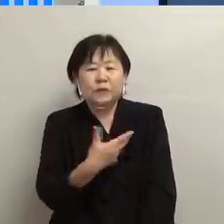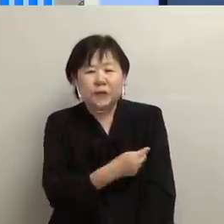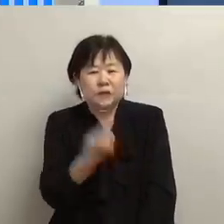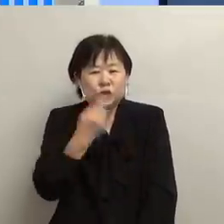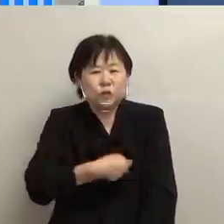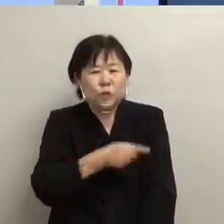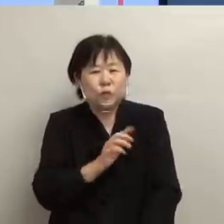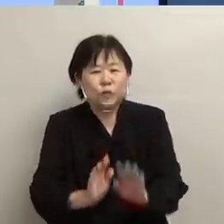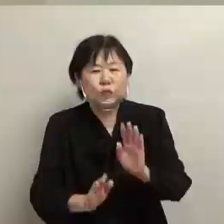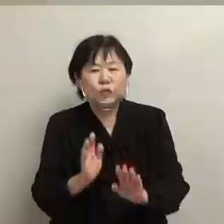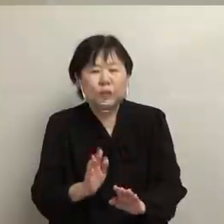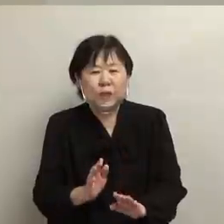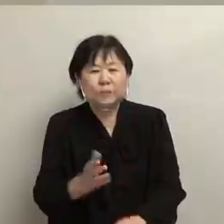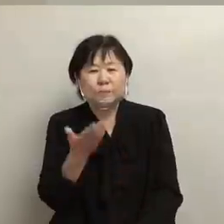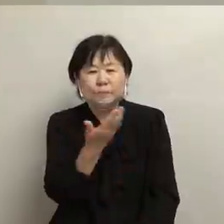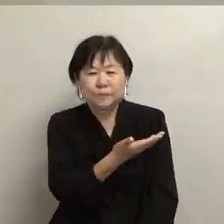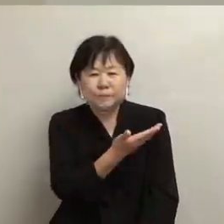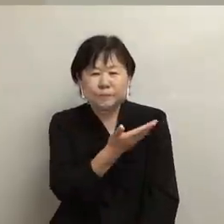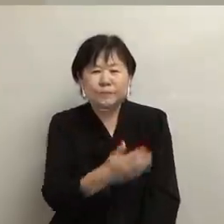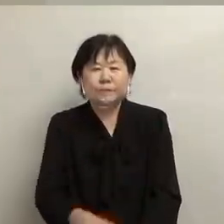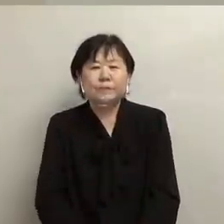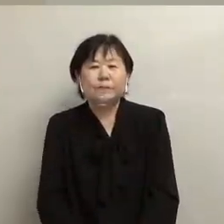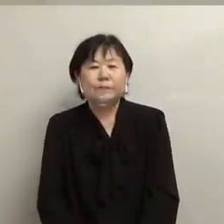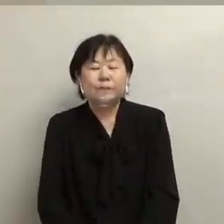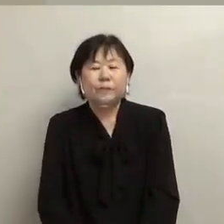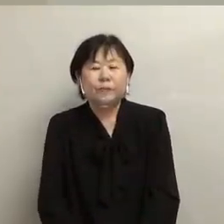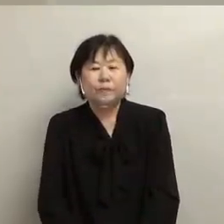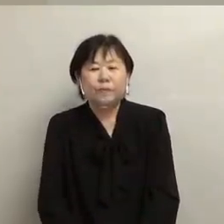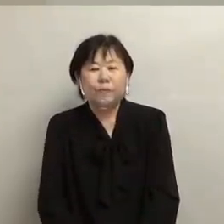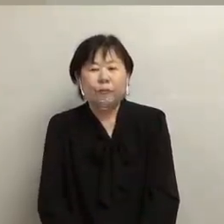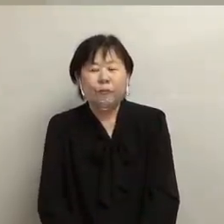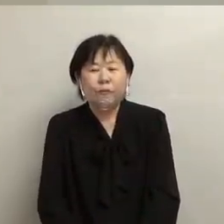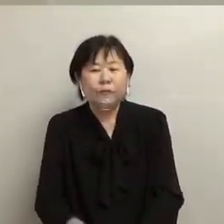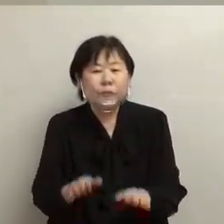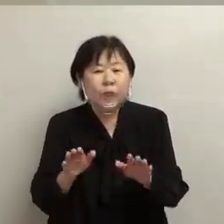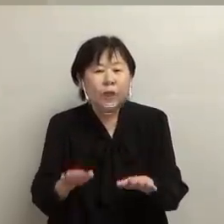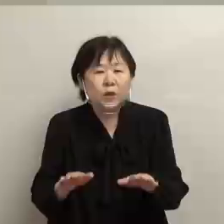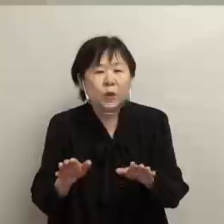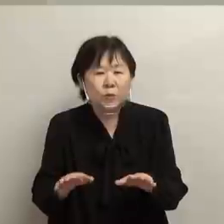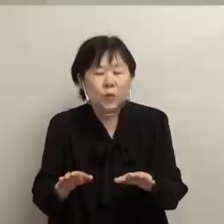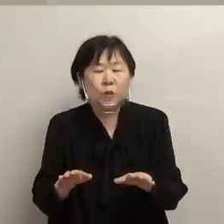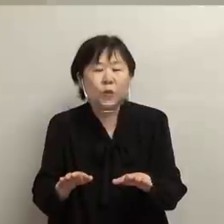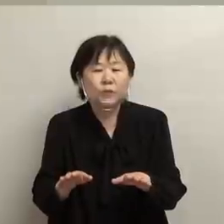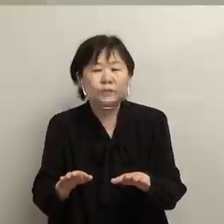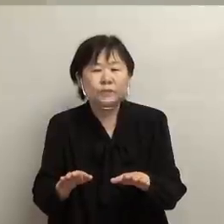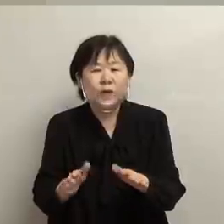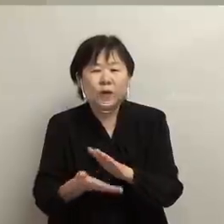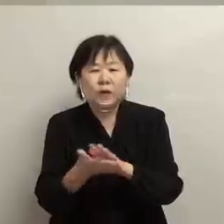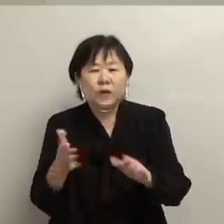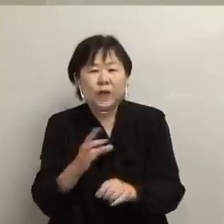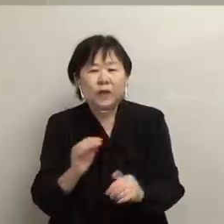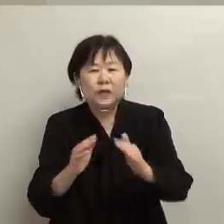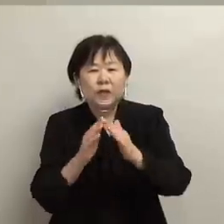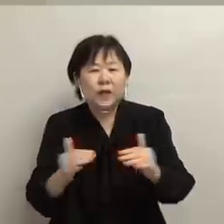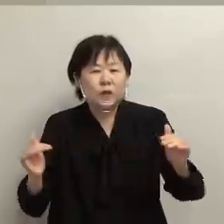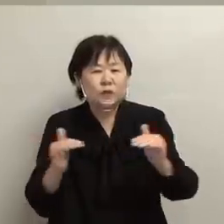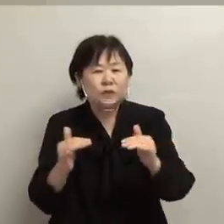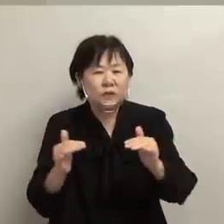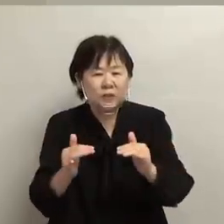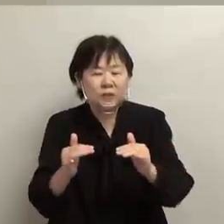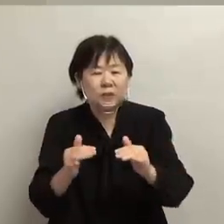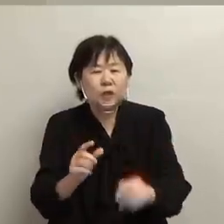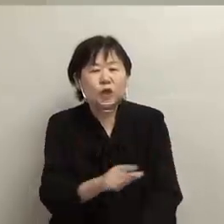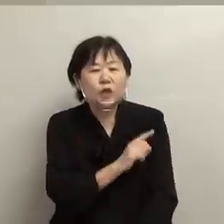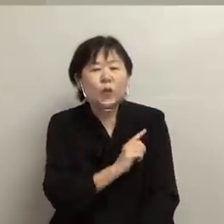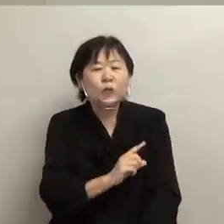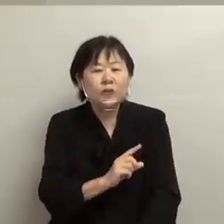増強ですはスライドをごらんくださいあのまあ今日の県議会議員の真偽特に